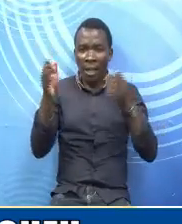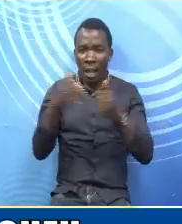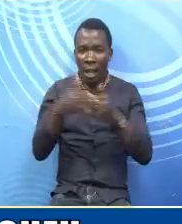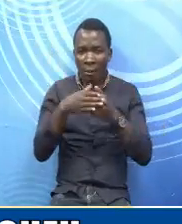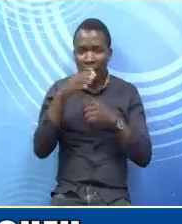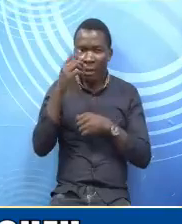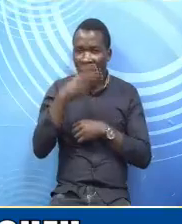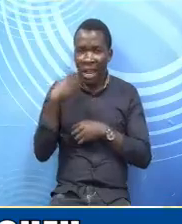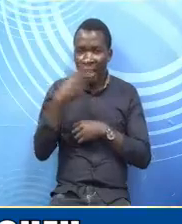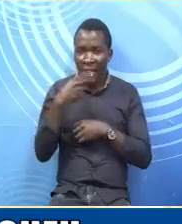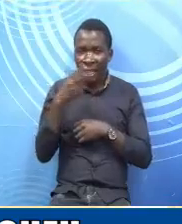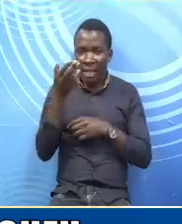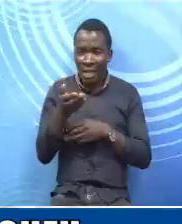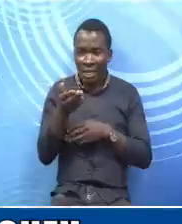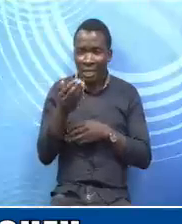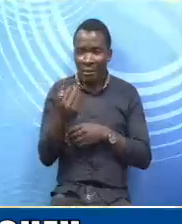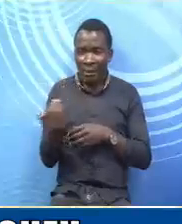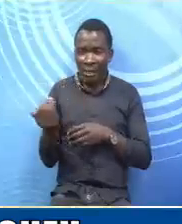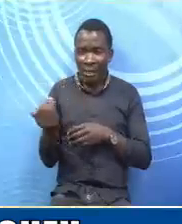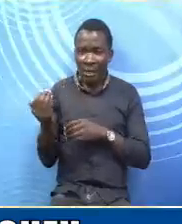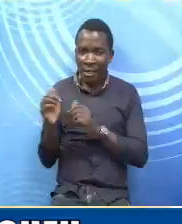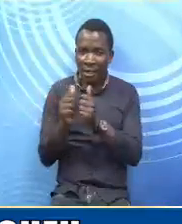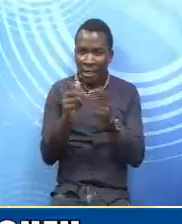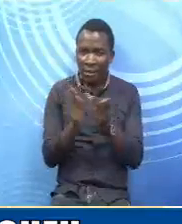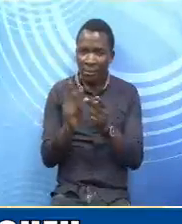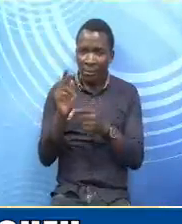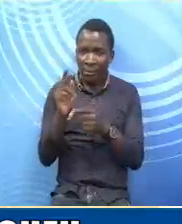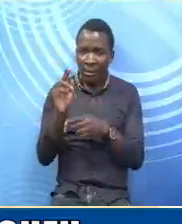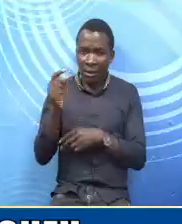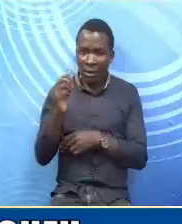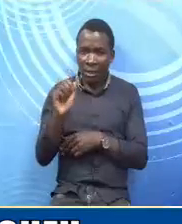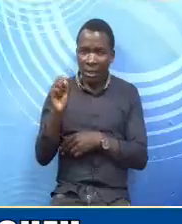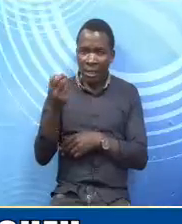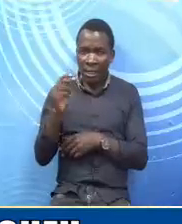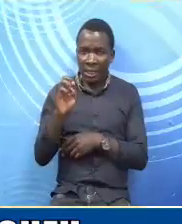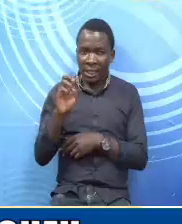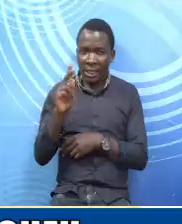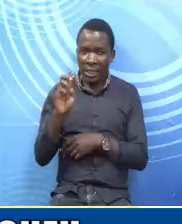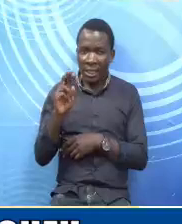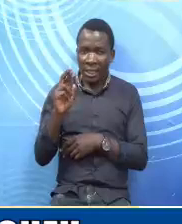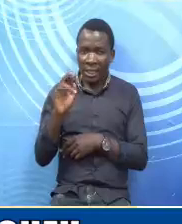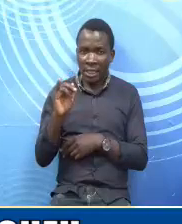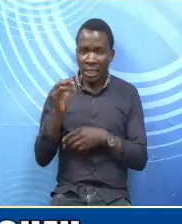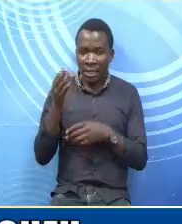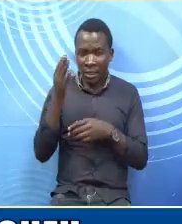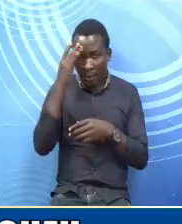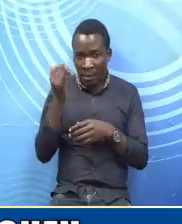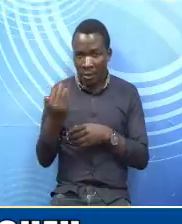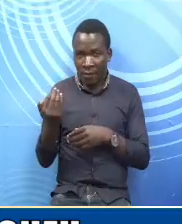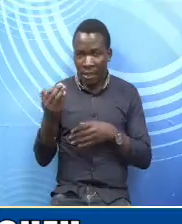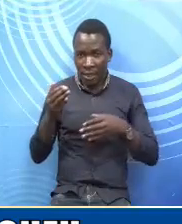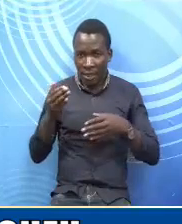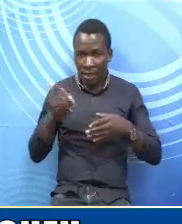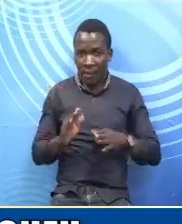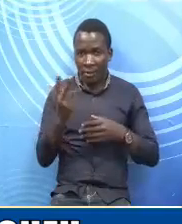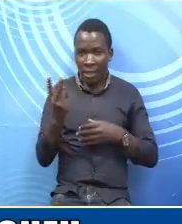umwana amutwaje mu gashikiri aho bita mu gashikiri nini kubera abyaye babiri arangije we umwana baraje